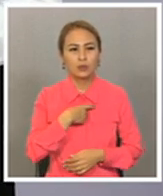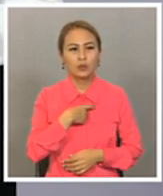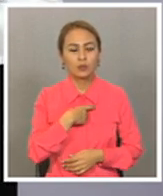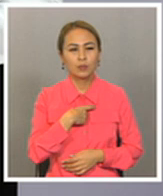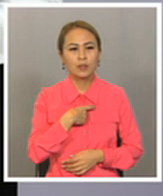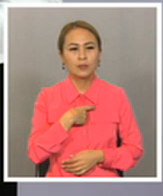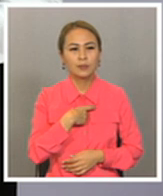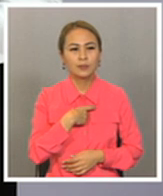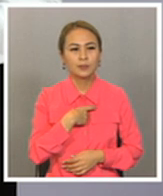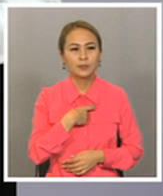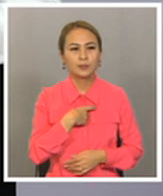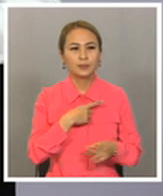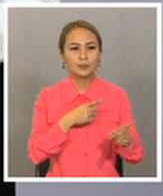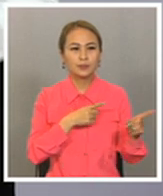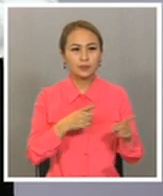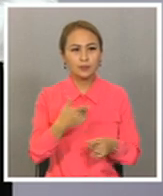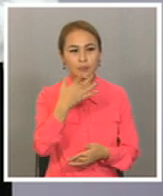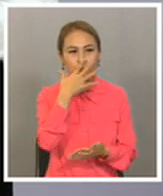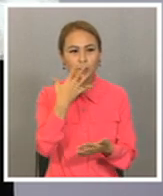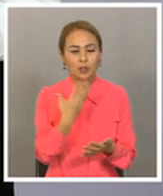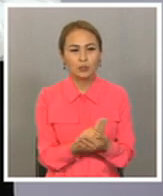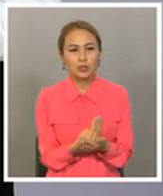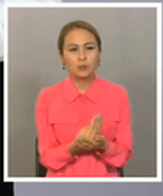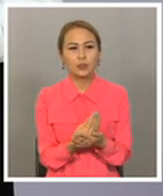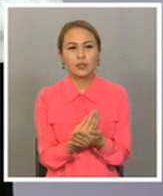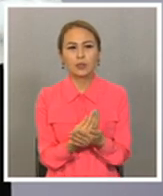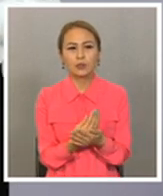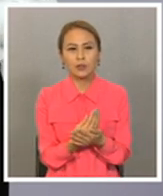өзіне, өзім. Бұл